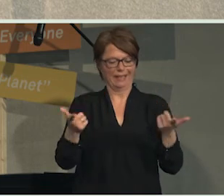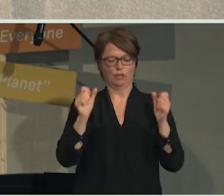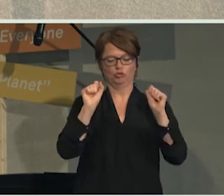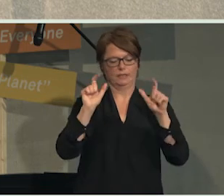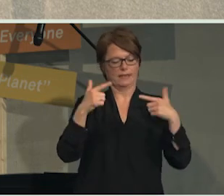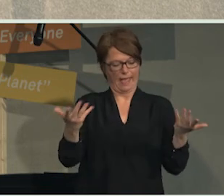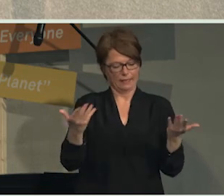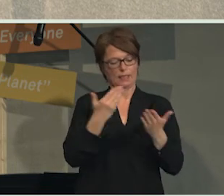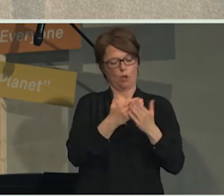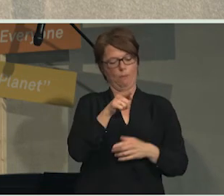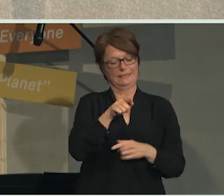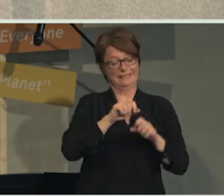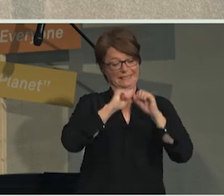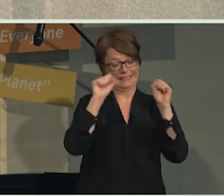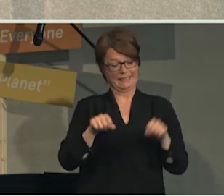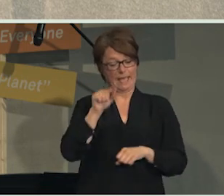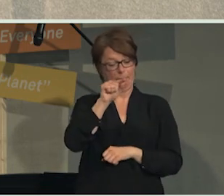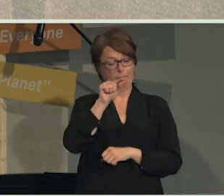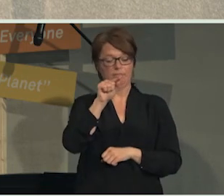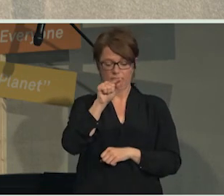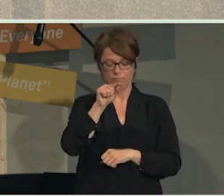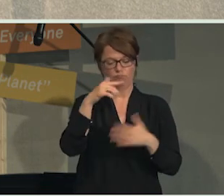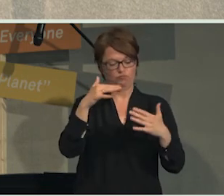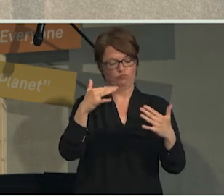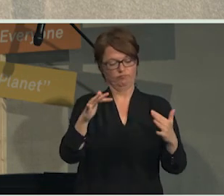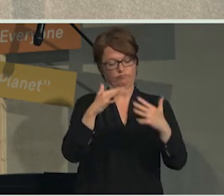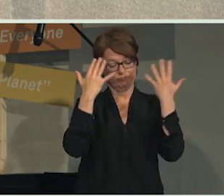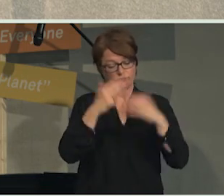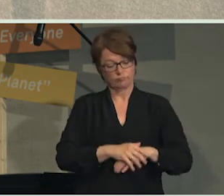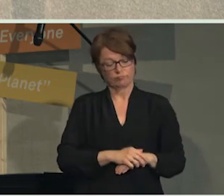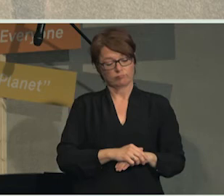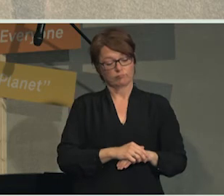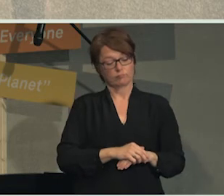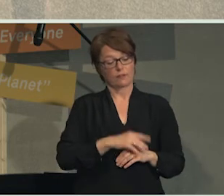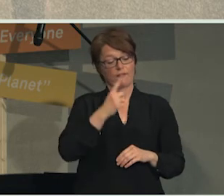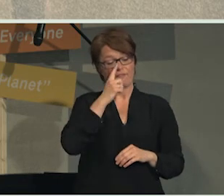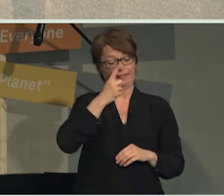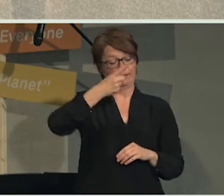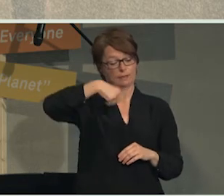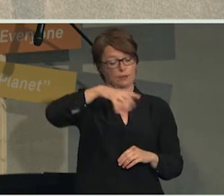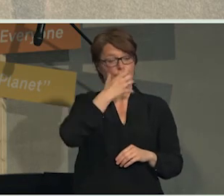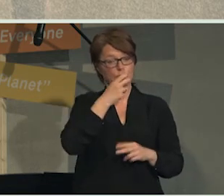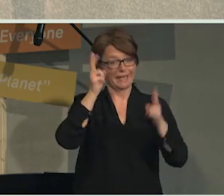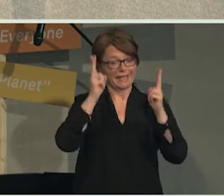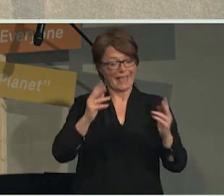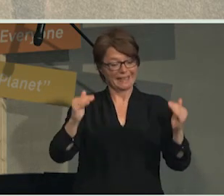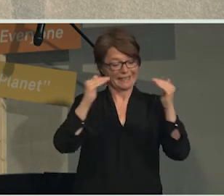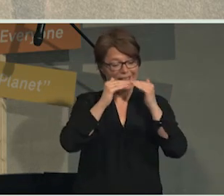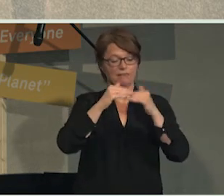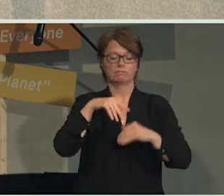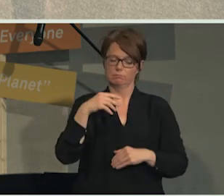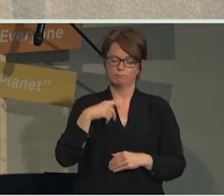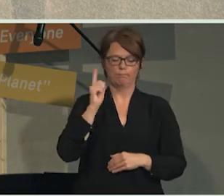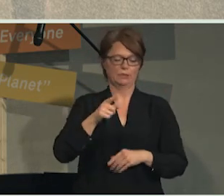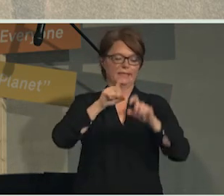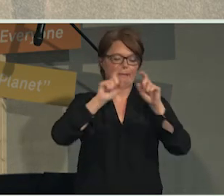gefällt, von einem Umdenken des Rechts an sich. Ich bin zwar die erste Intendantin